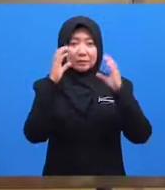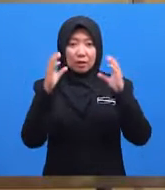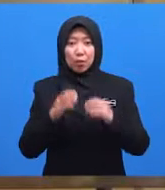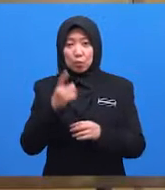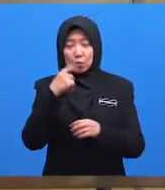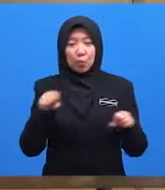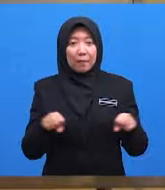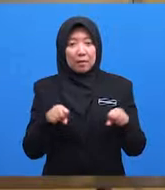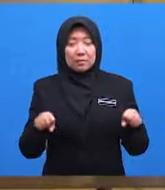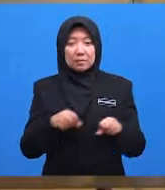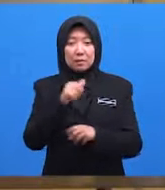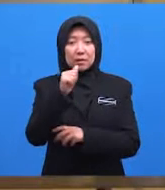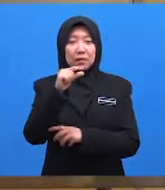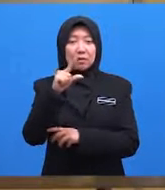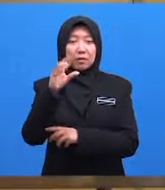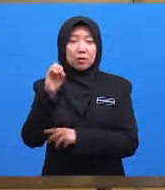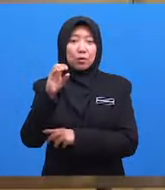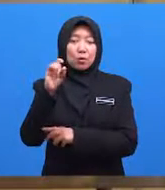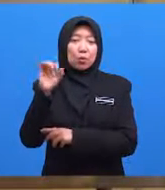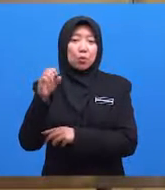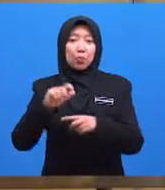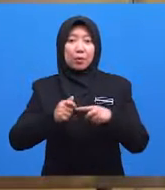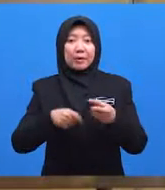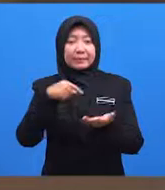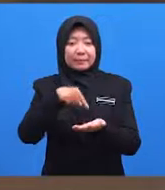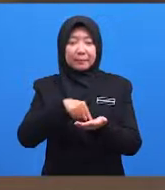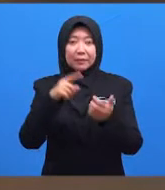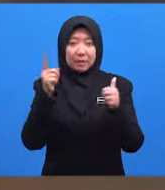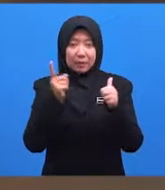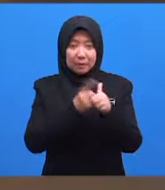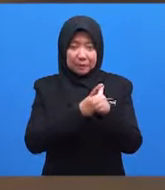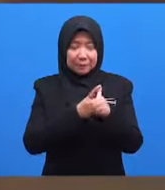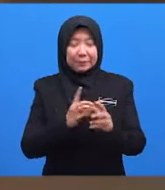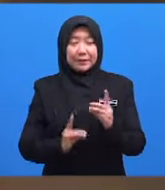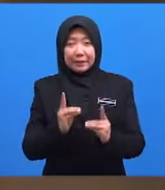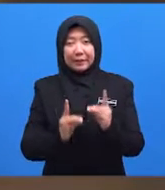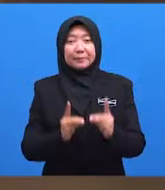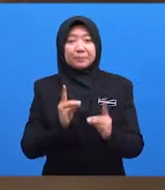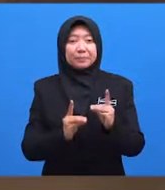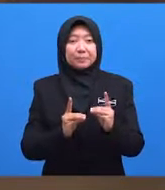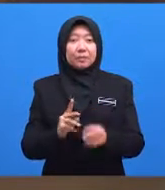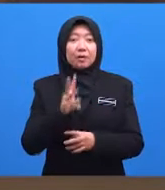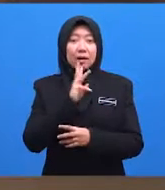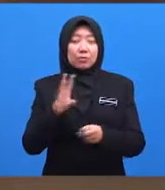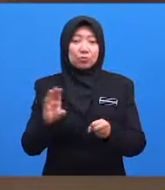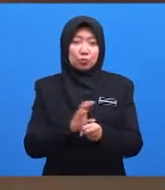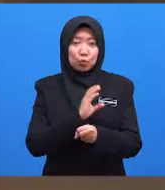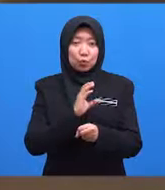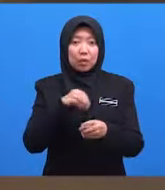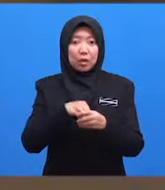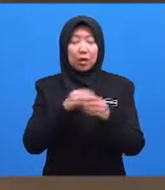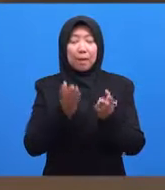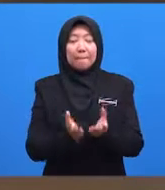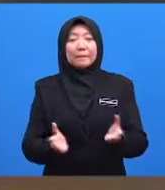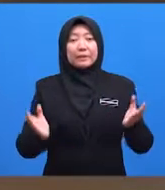untuk memasak aglio olio udang ini. Pertama, didihkan air secukupnya di dalam